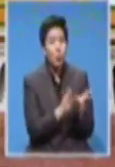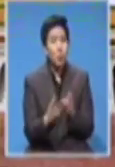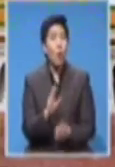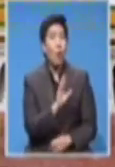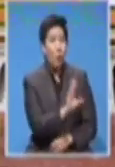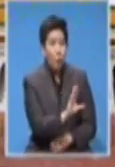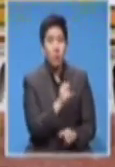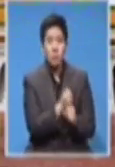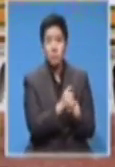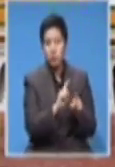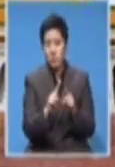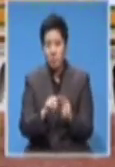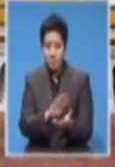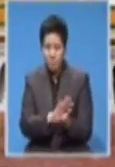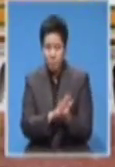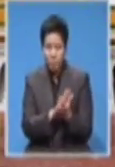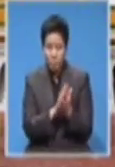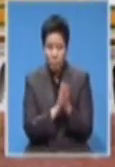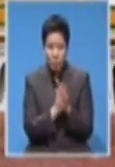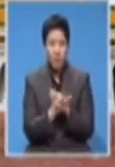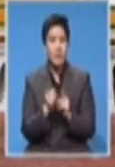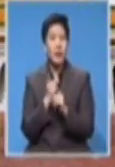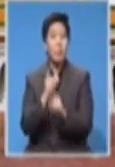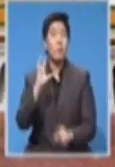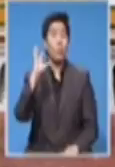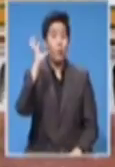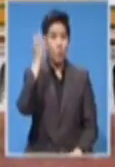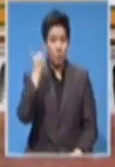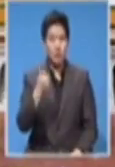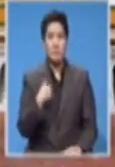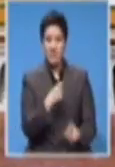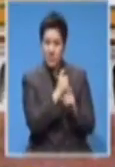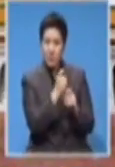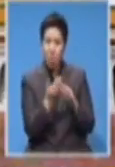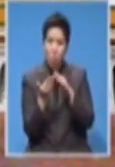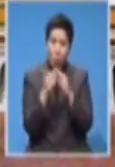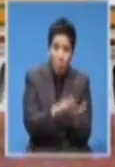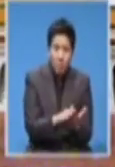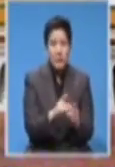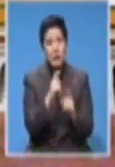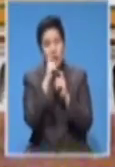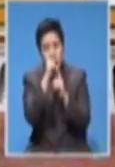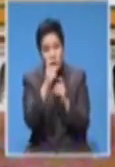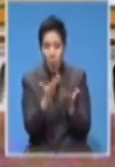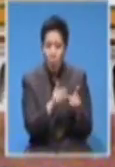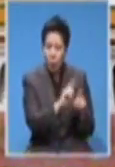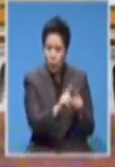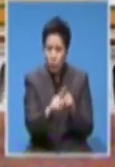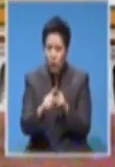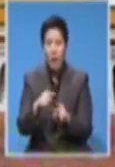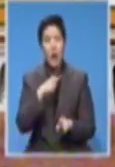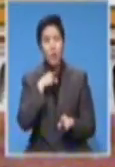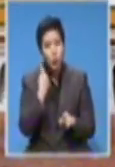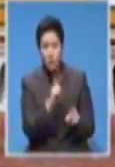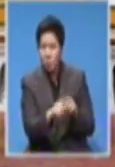ที่จะปรับตัวให้ตามกับกระแสโลกมานะก็มีความเสี่ยงที่จะล้มละลายมีความเสี่ยงที่จะขาดทุนเยอะแย